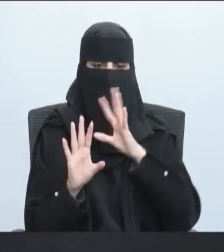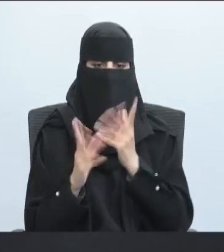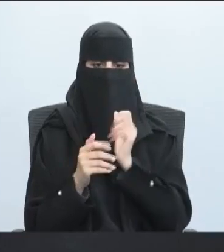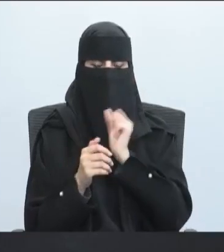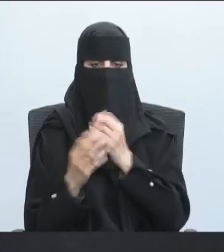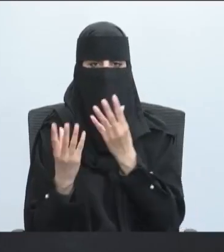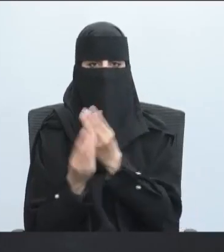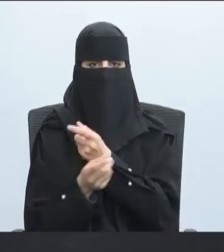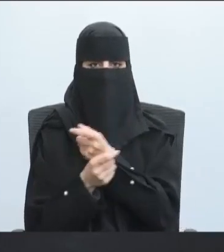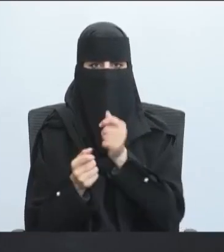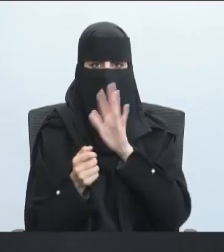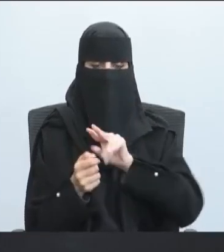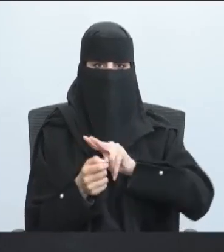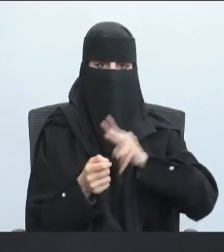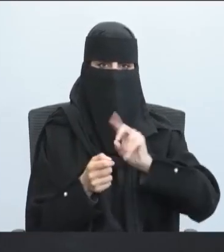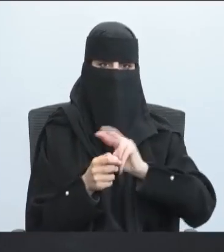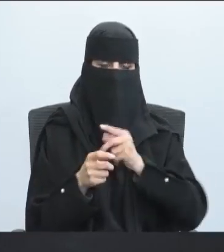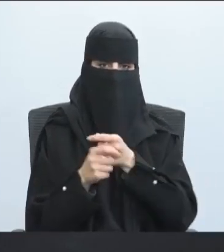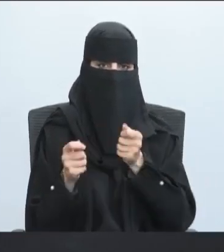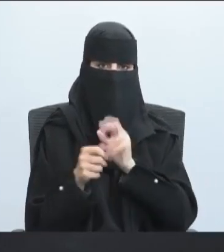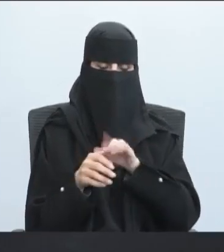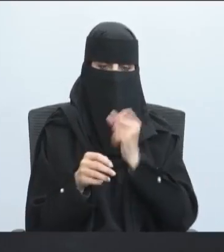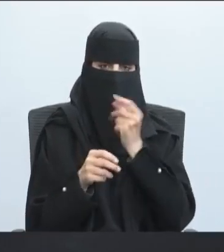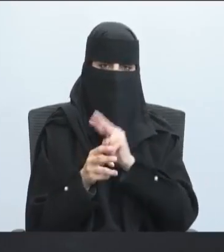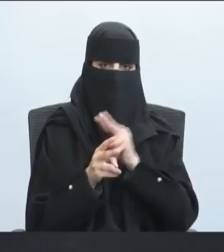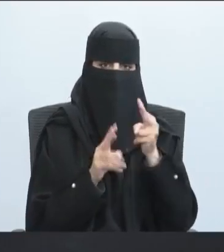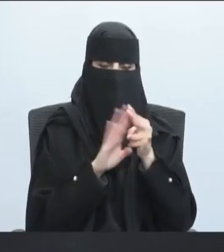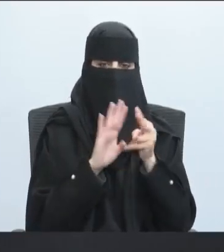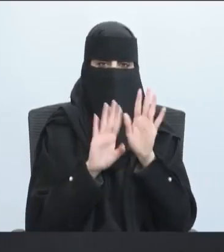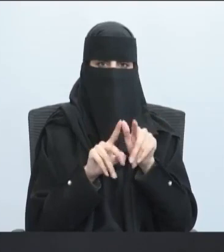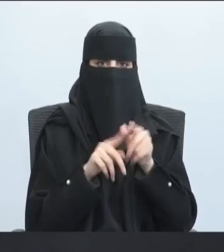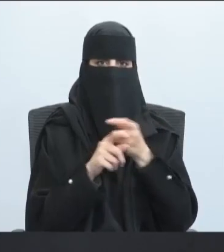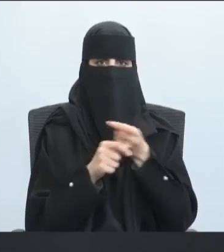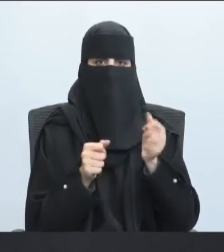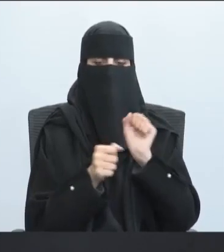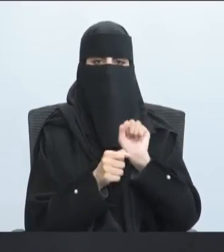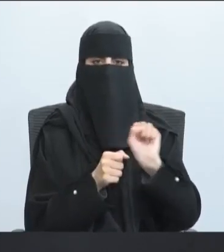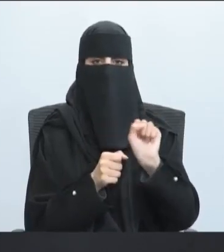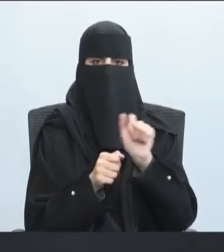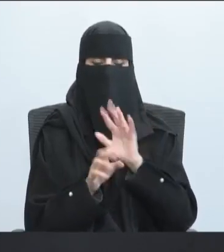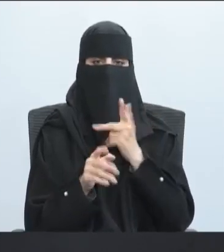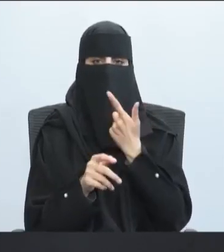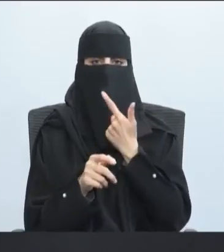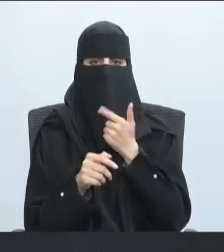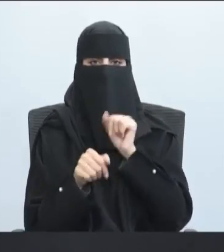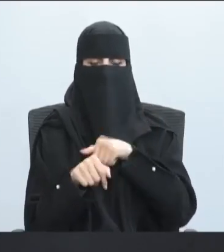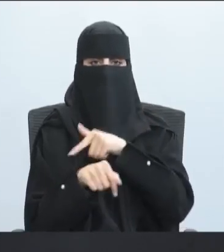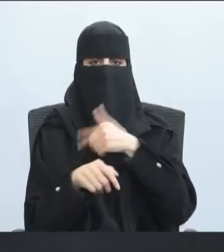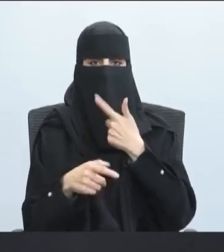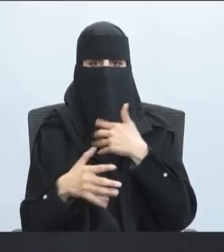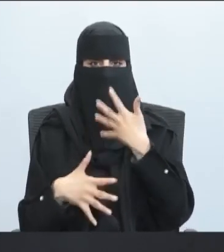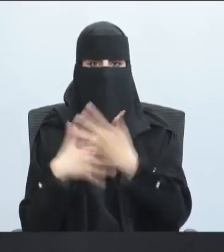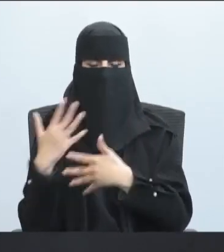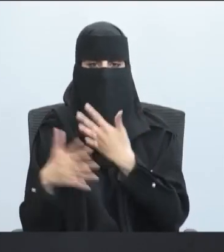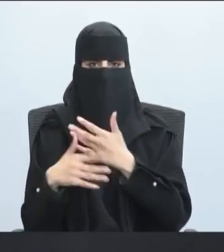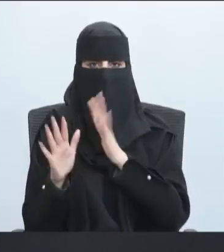حتى الماليه هنالك بديل اخر وبالتالي هذا البديل سيكون له كلفه بمعنى حينما تقرر وقت للعب بالتاكيد